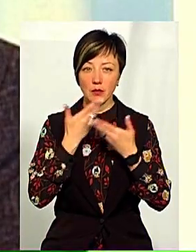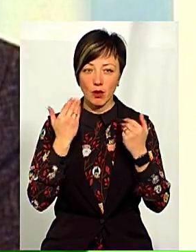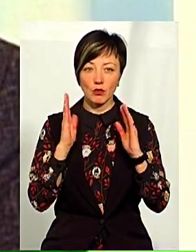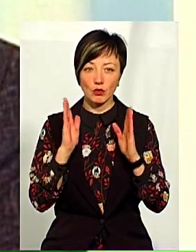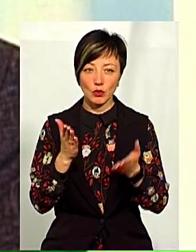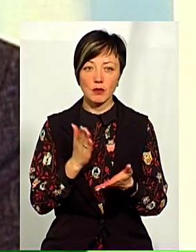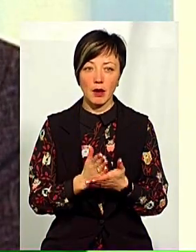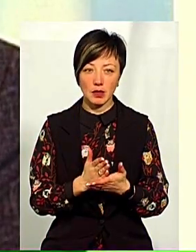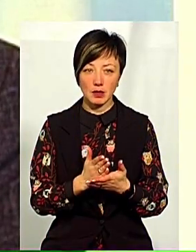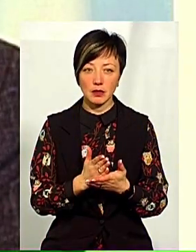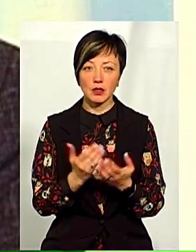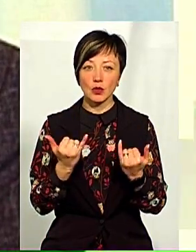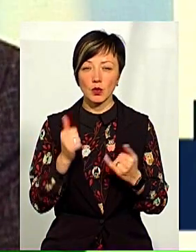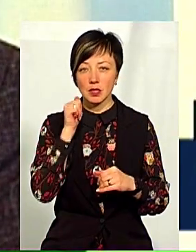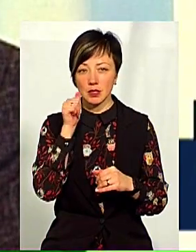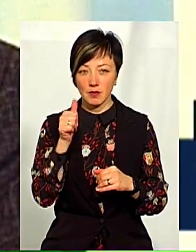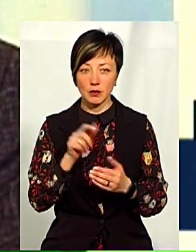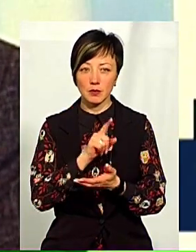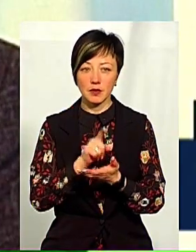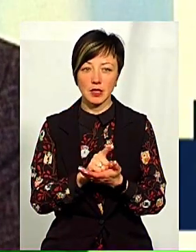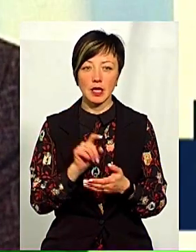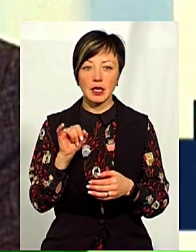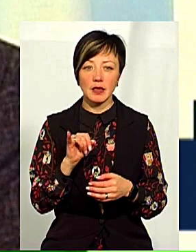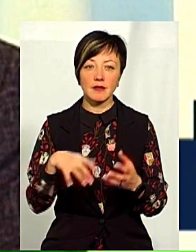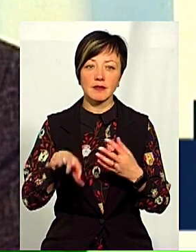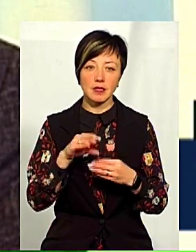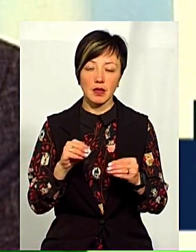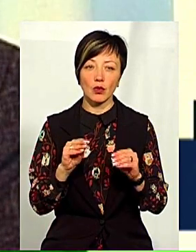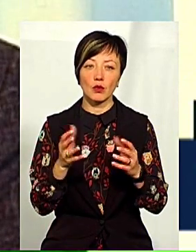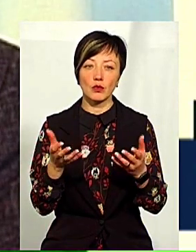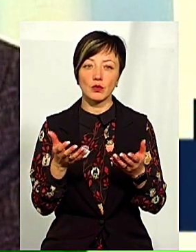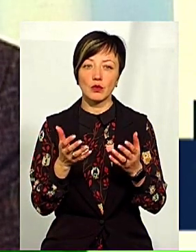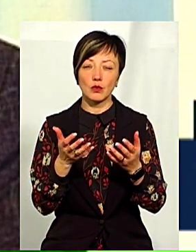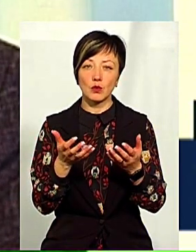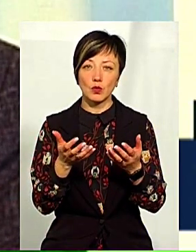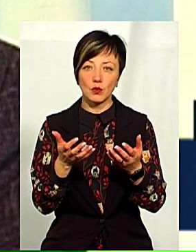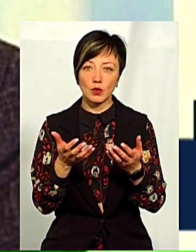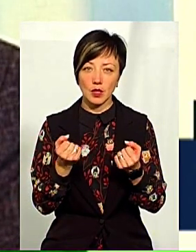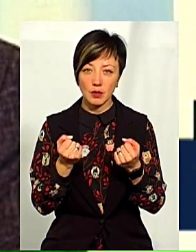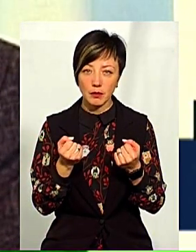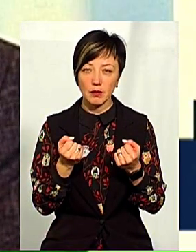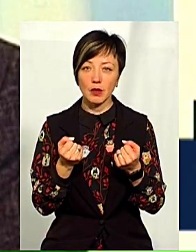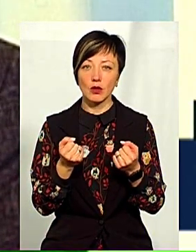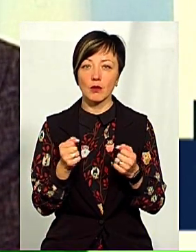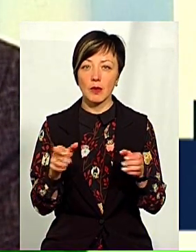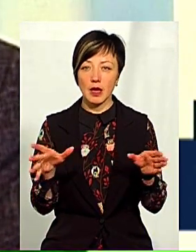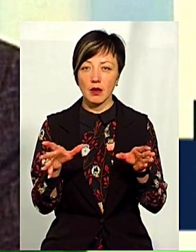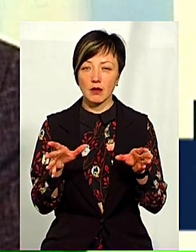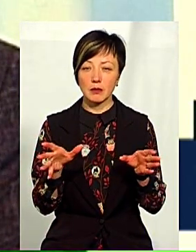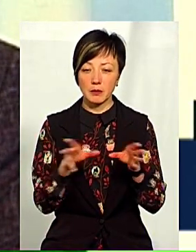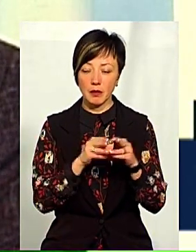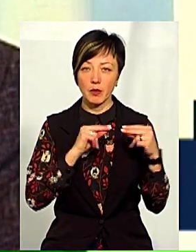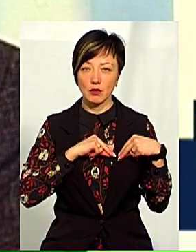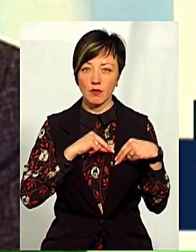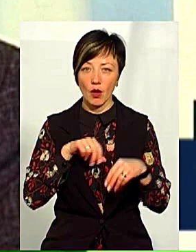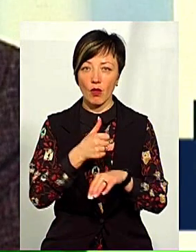їх будуть мати сьогодні-завтра і все отримують, тому що ми будемо співпрацювати разом з головним управлінням